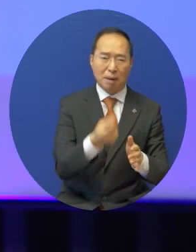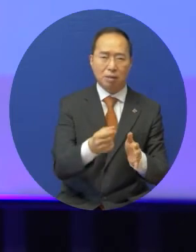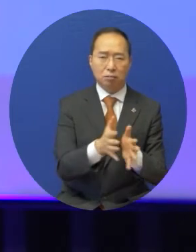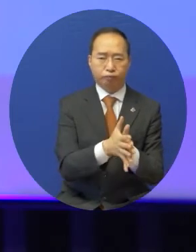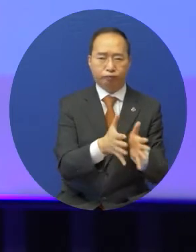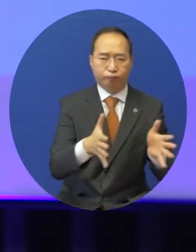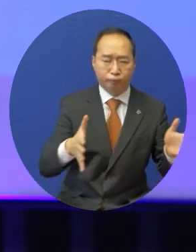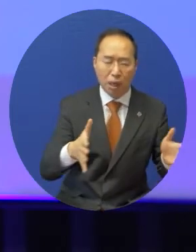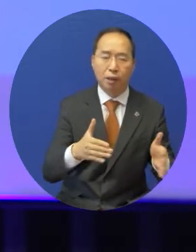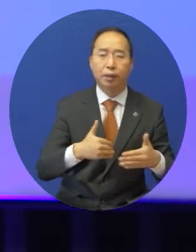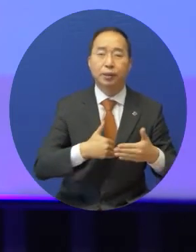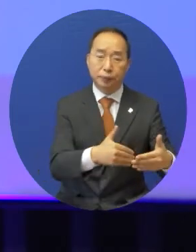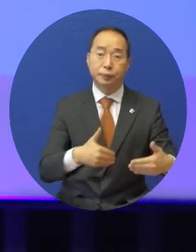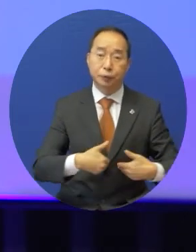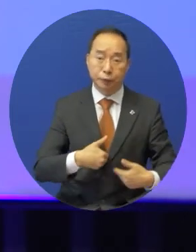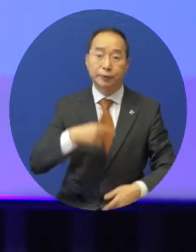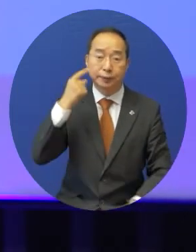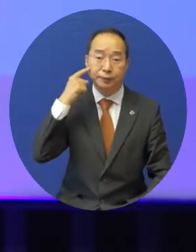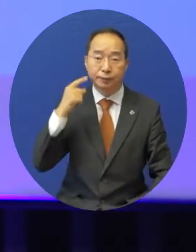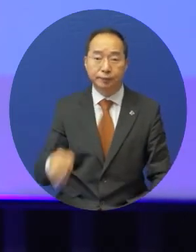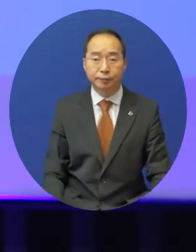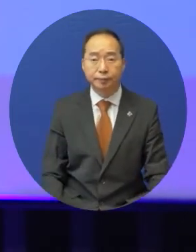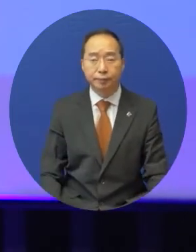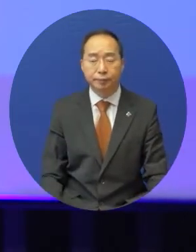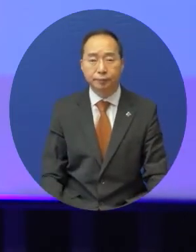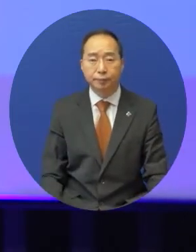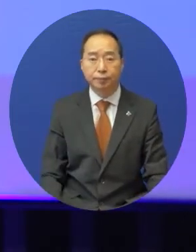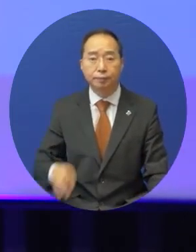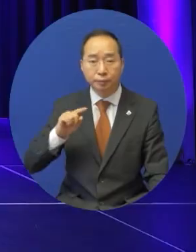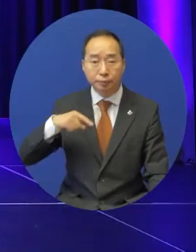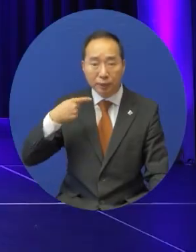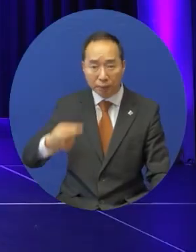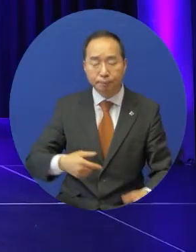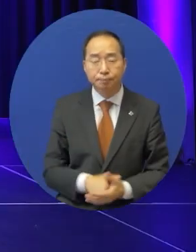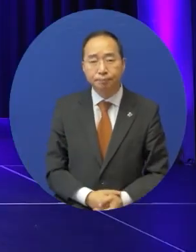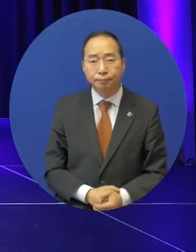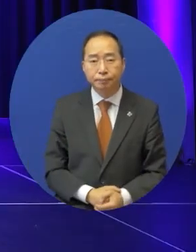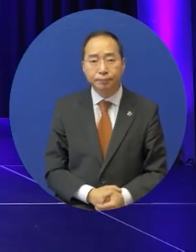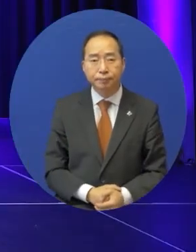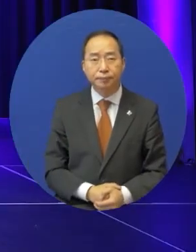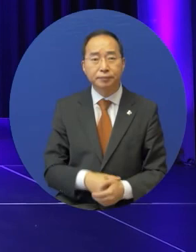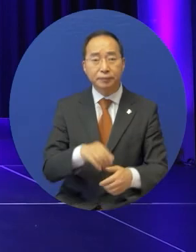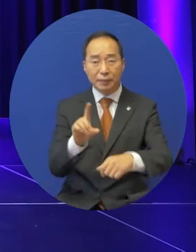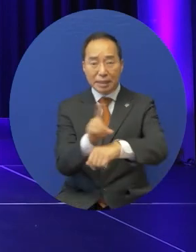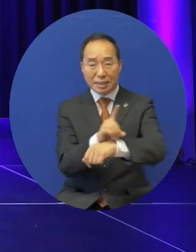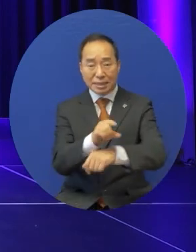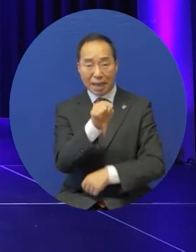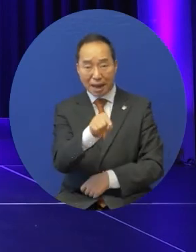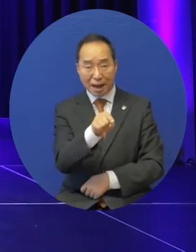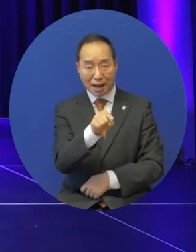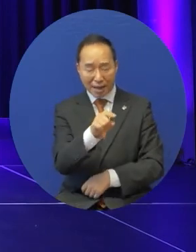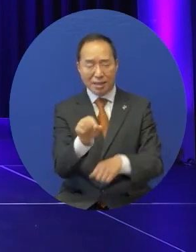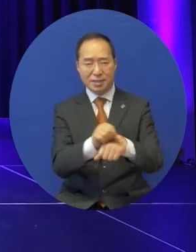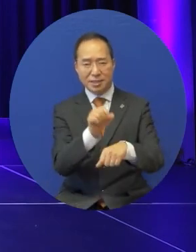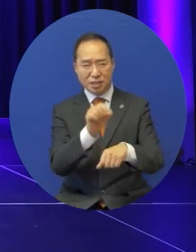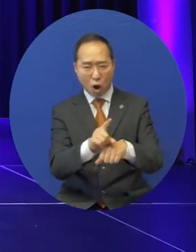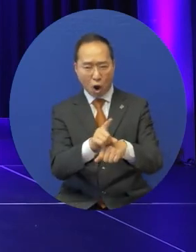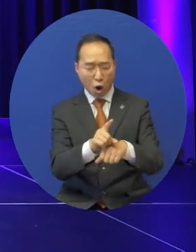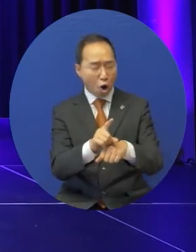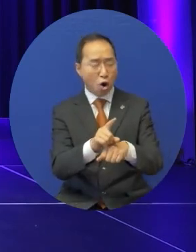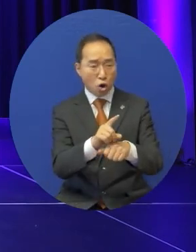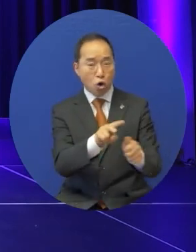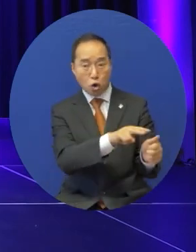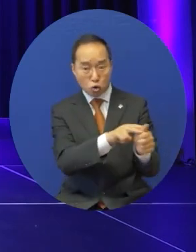더 가속화해서 가야 된다라고 생각을 합니다. 그리고 여기에는 디지털이 갖고 있는